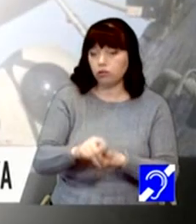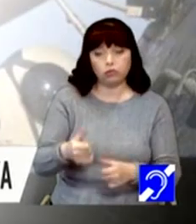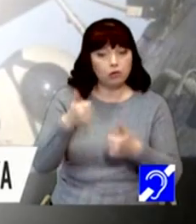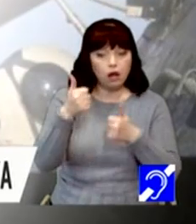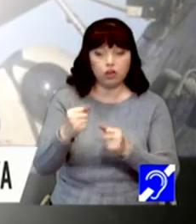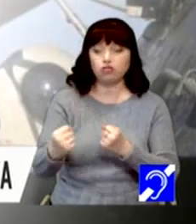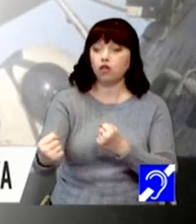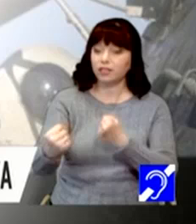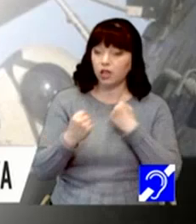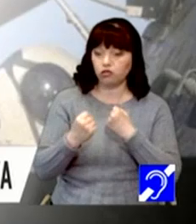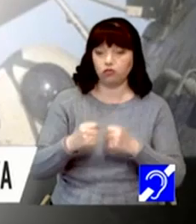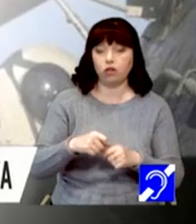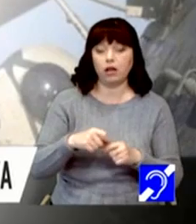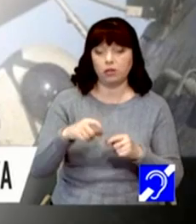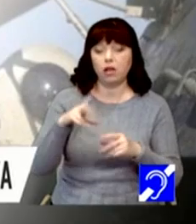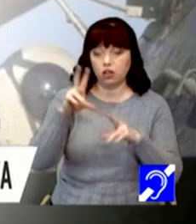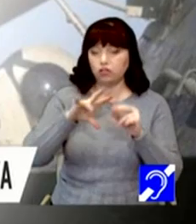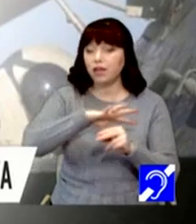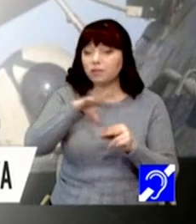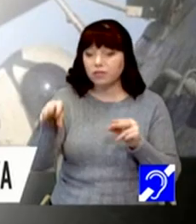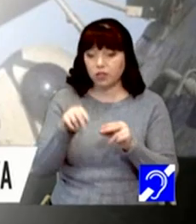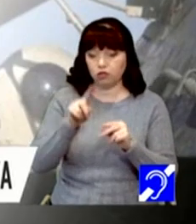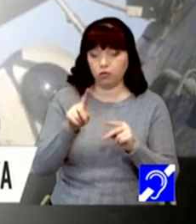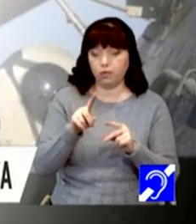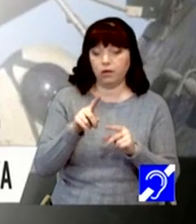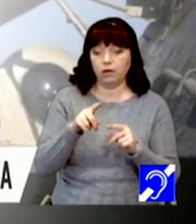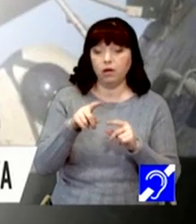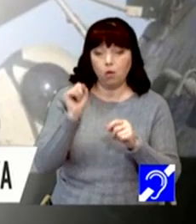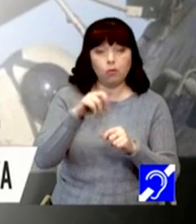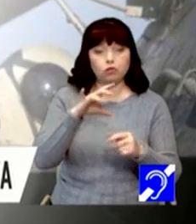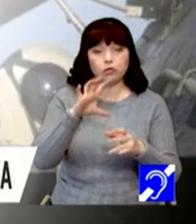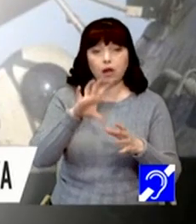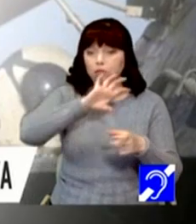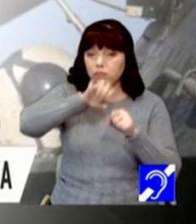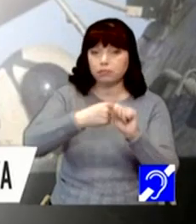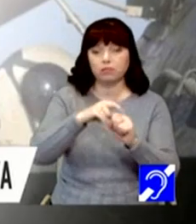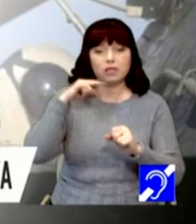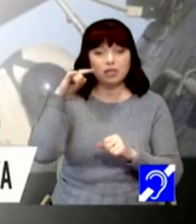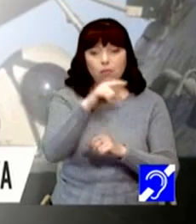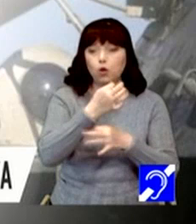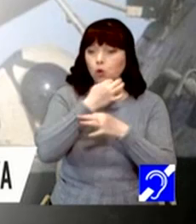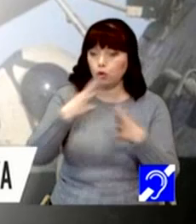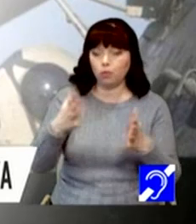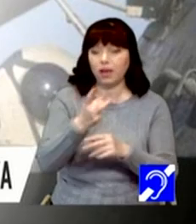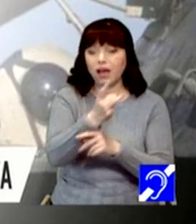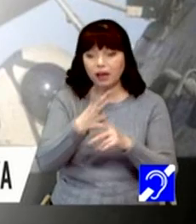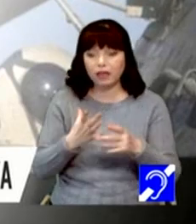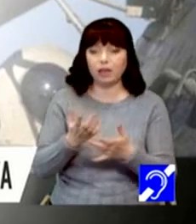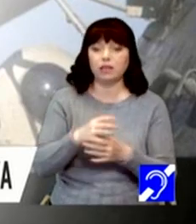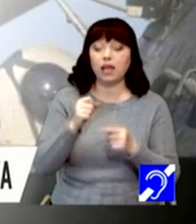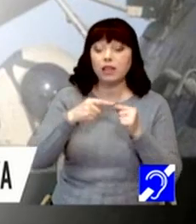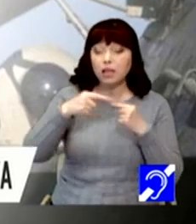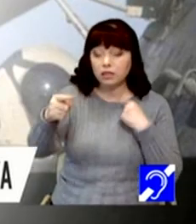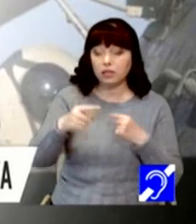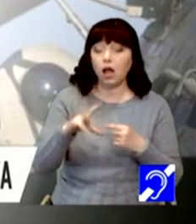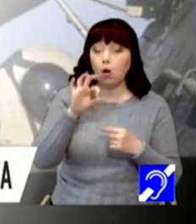împotriva unei mari părți a instalațiilor ocupanților ruși poate doborî avioane rachete de croazieră și rachete balistice la o